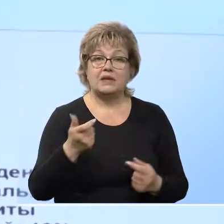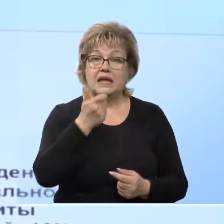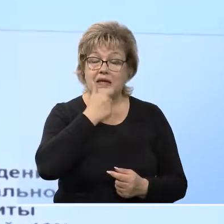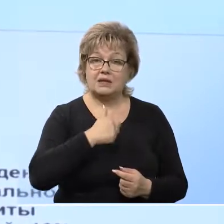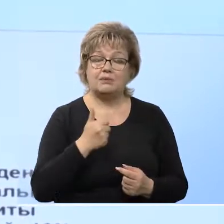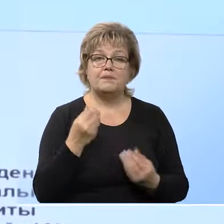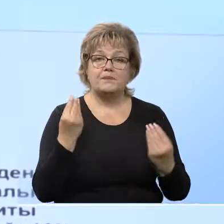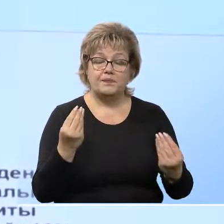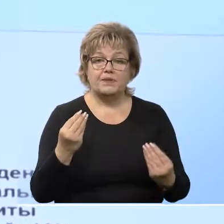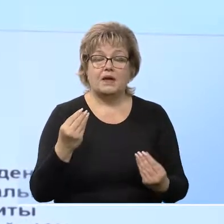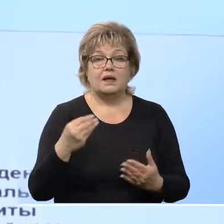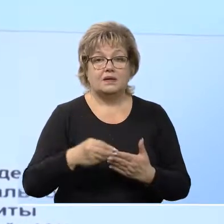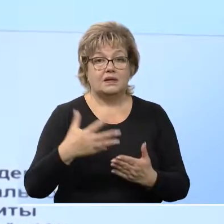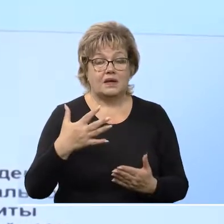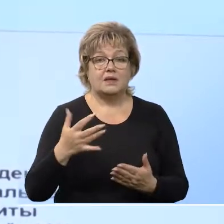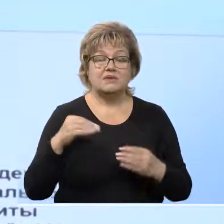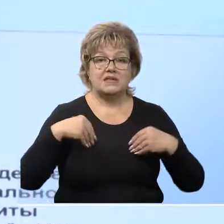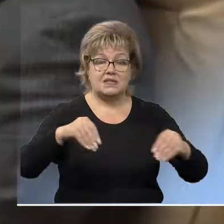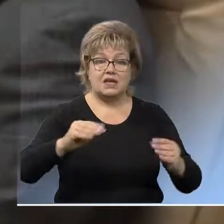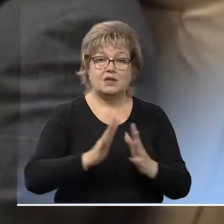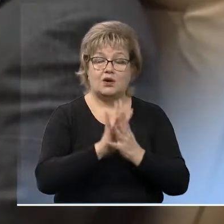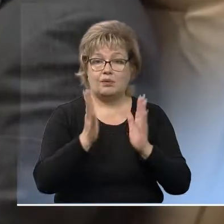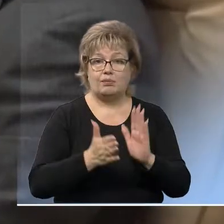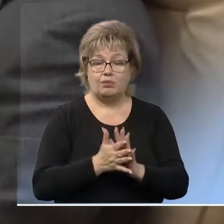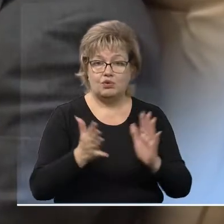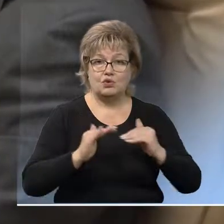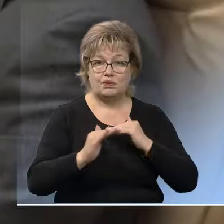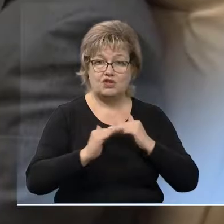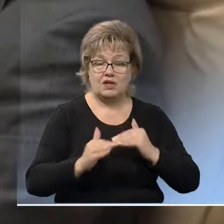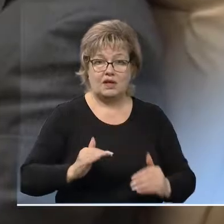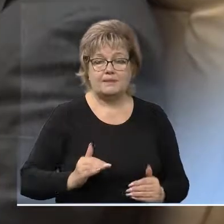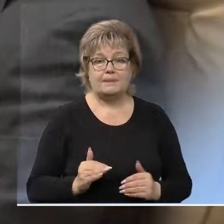элитными озимыми засеяно 16% от общих площадей.